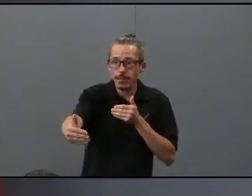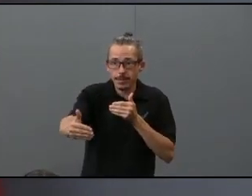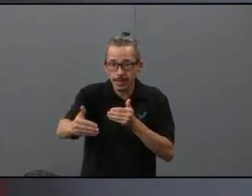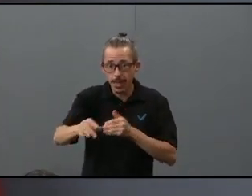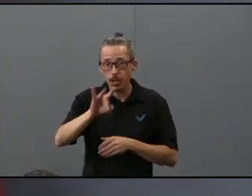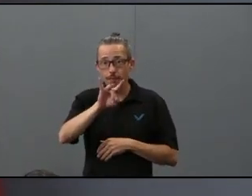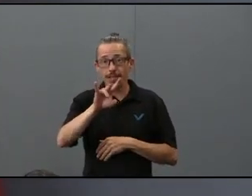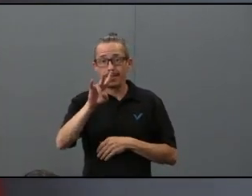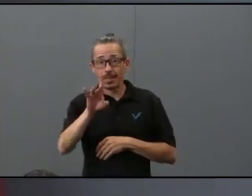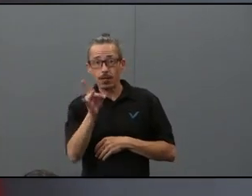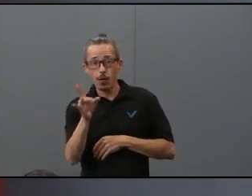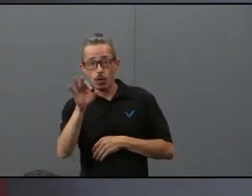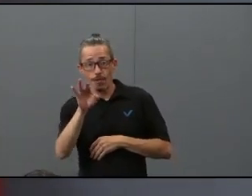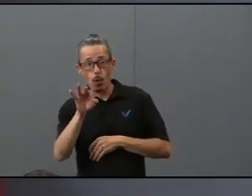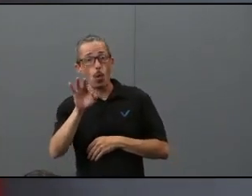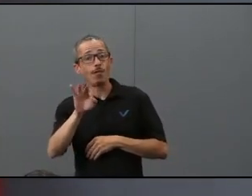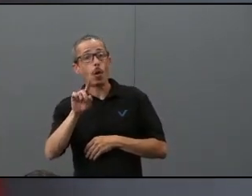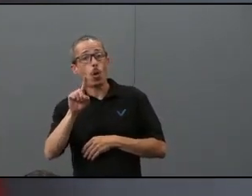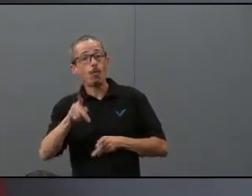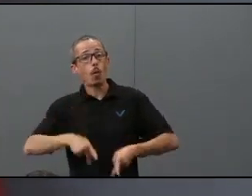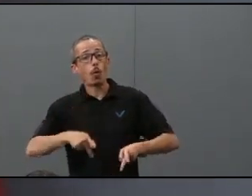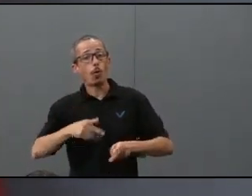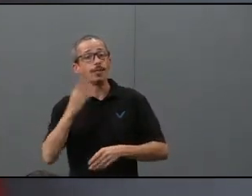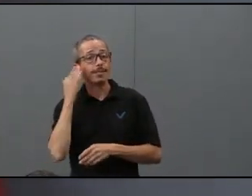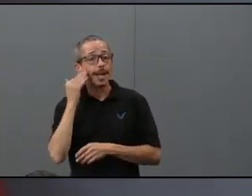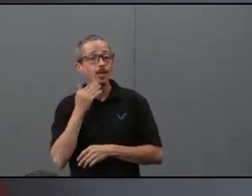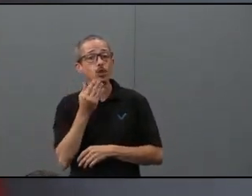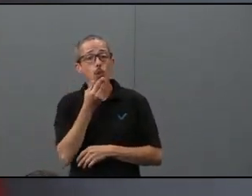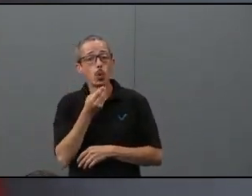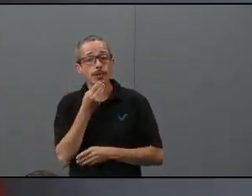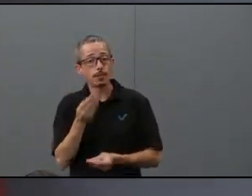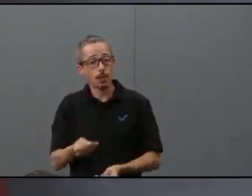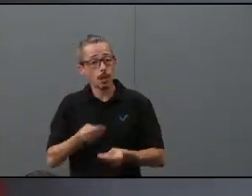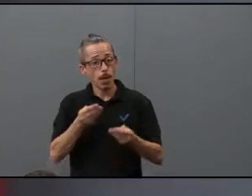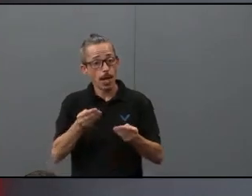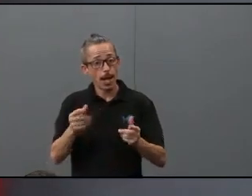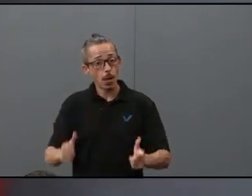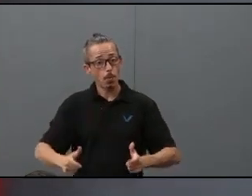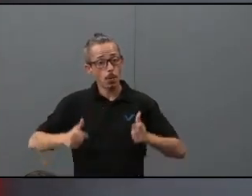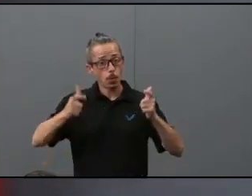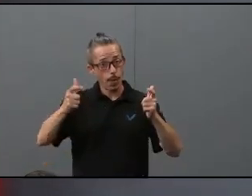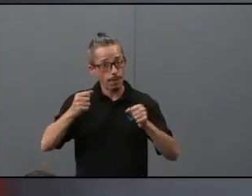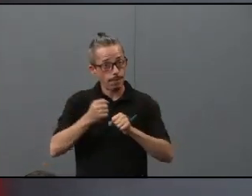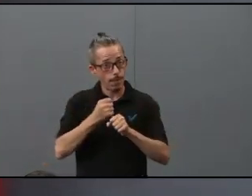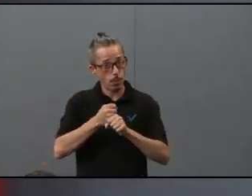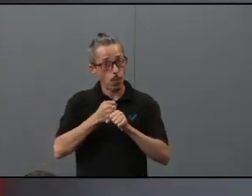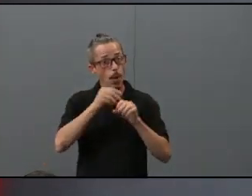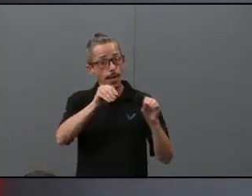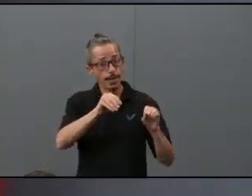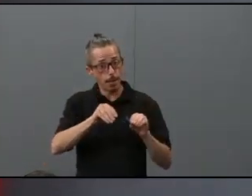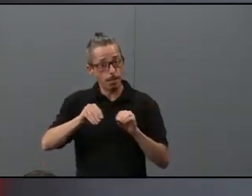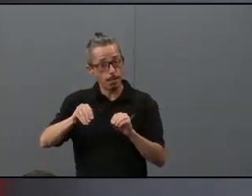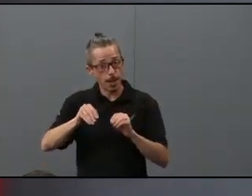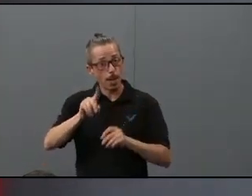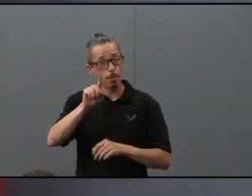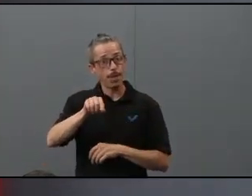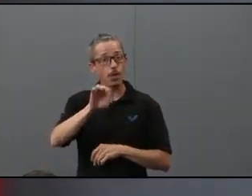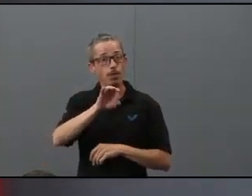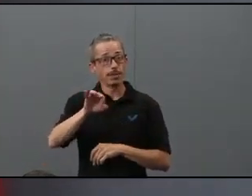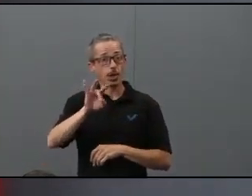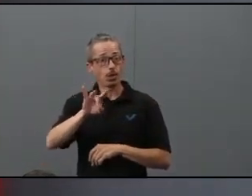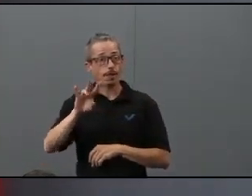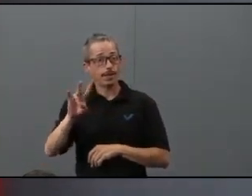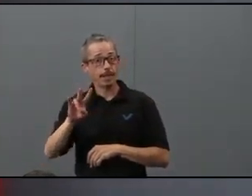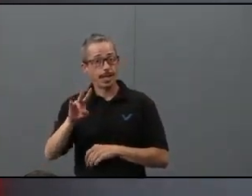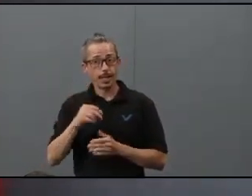87 89 91 rue Saint-Joseph tel que déposé le bâtiment a effectivement été déplacé en 1987